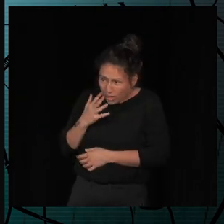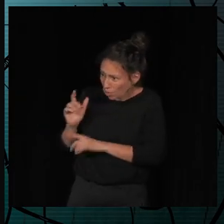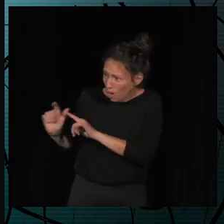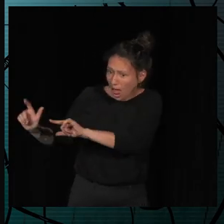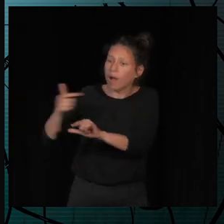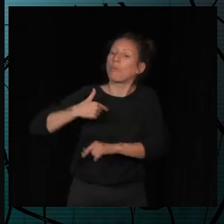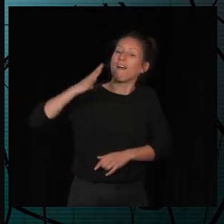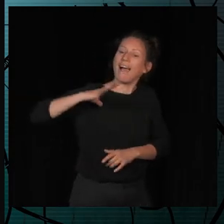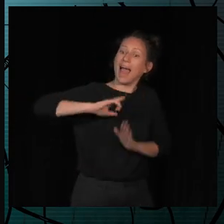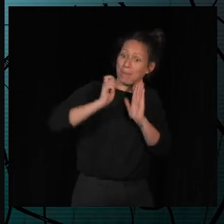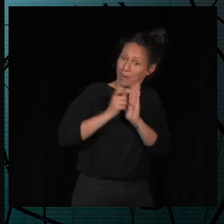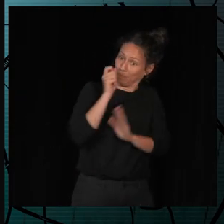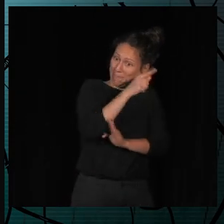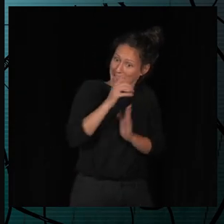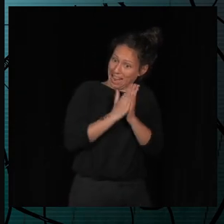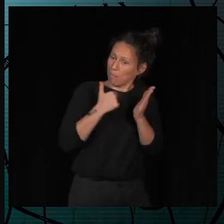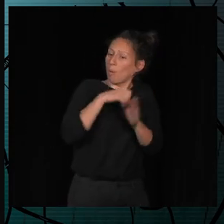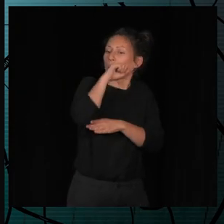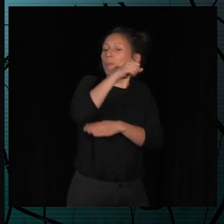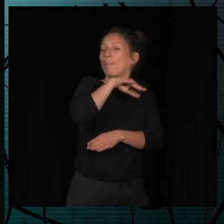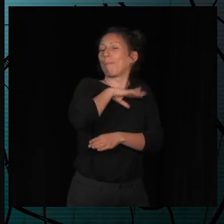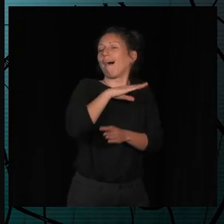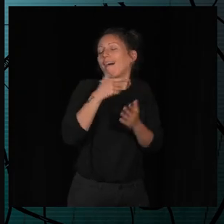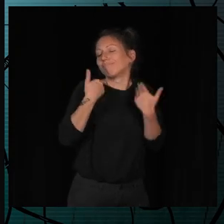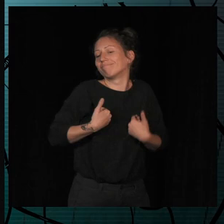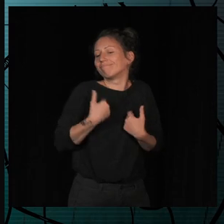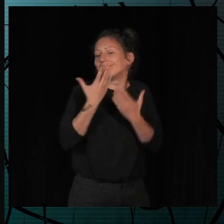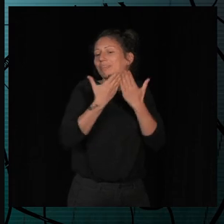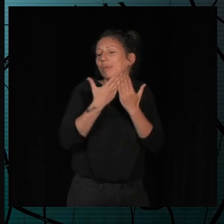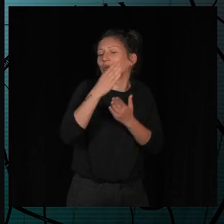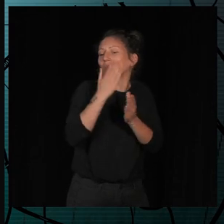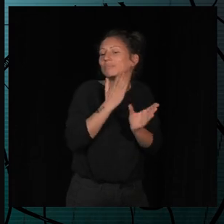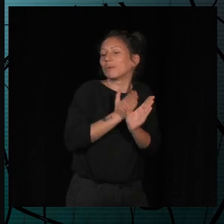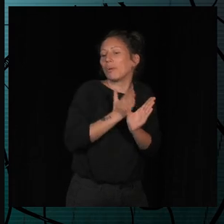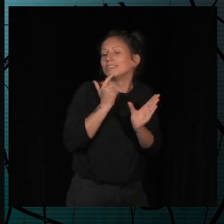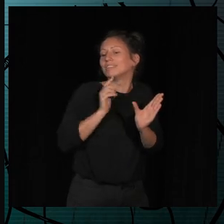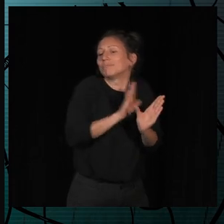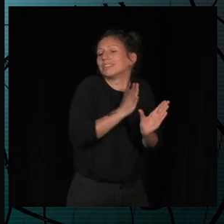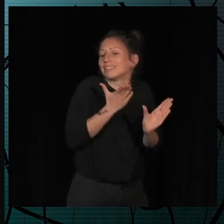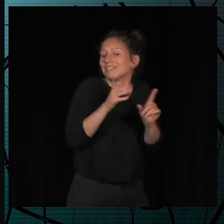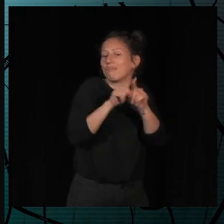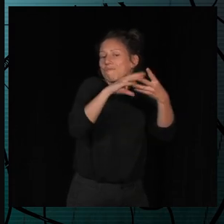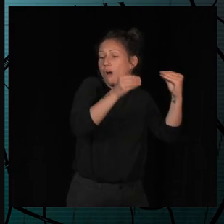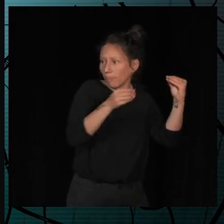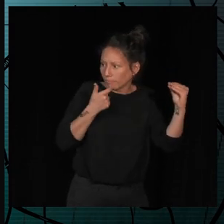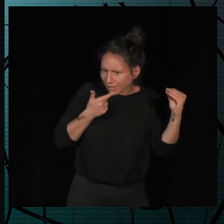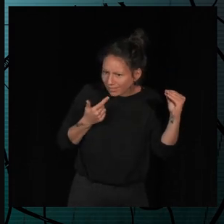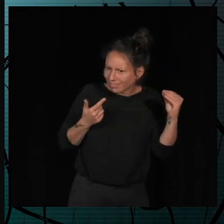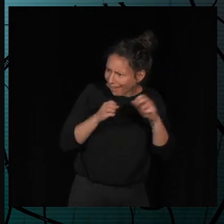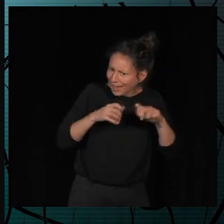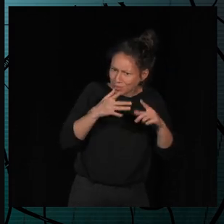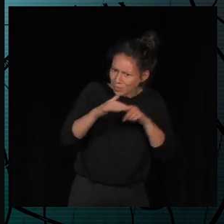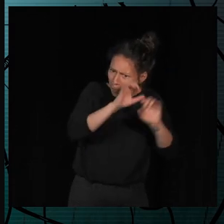l'époque et que j'ai étudié en psycho je me suis dit waouh c'est aussi ça les réseaux sociaux mais bah qui va aller vers ce type de contenu là